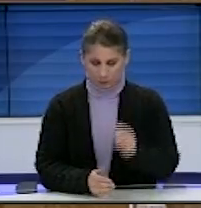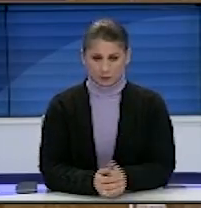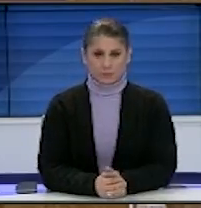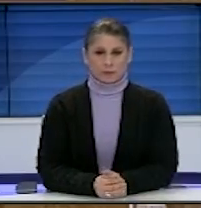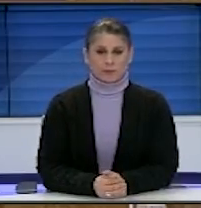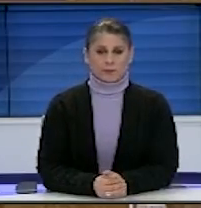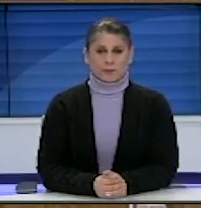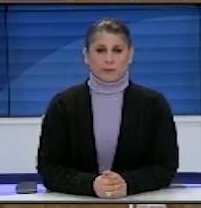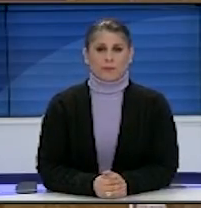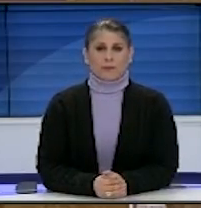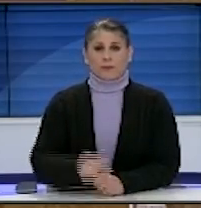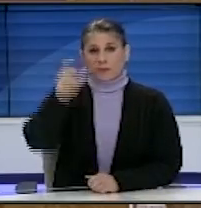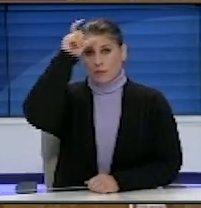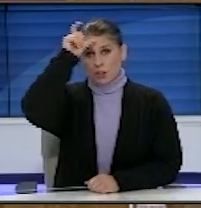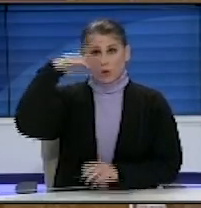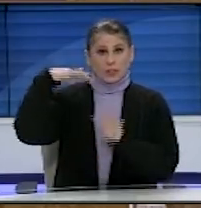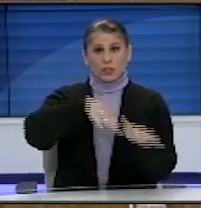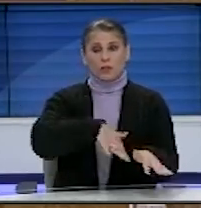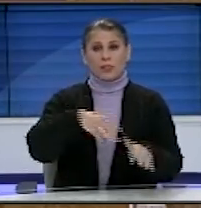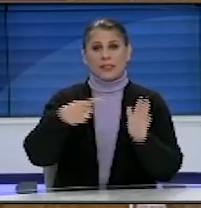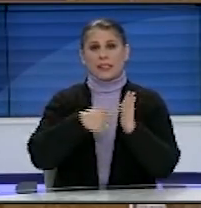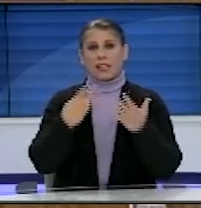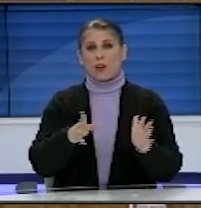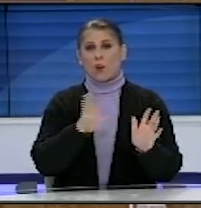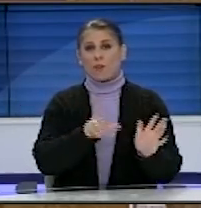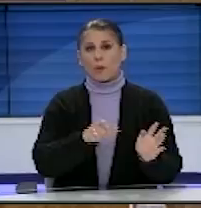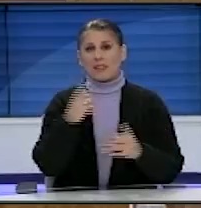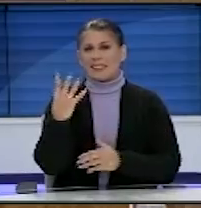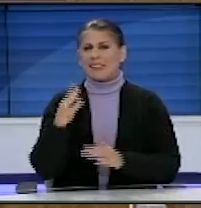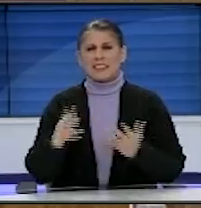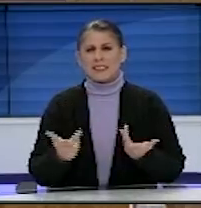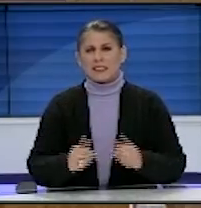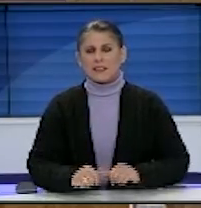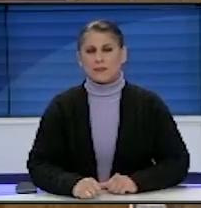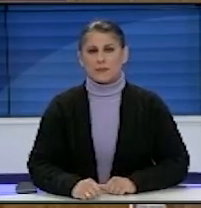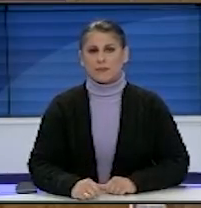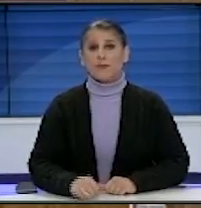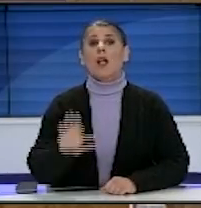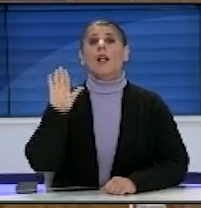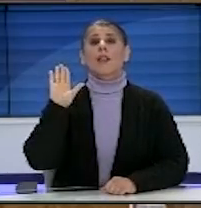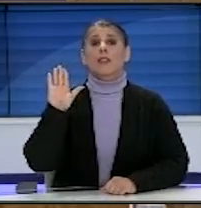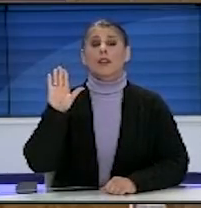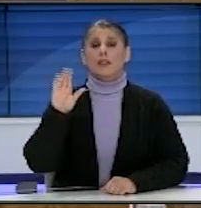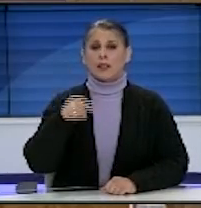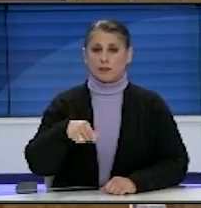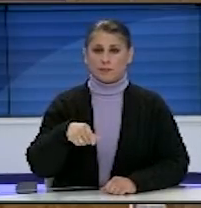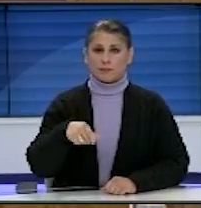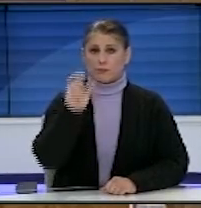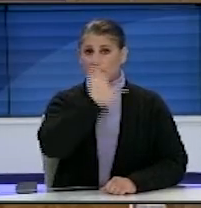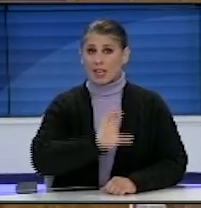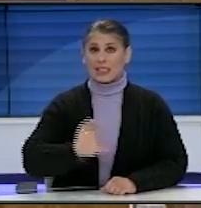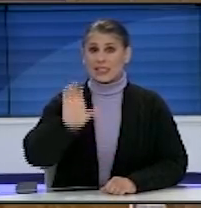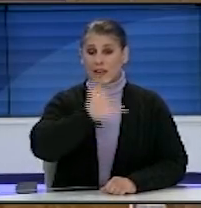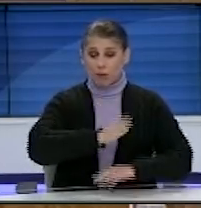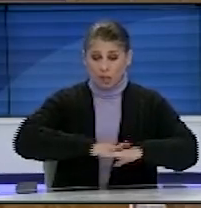Παραπέρα, η τουρκική εισβολή το 1974 στην Κύπρο τι ήταν? Δεν ήταν σε